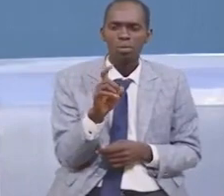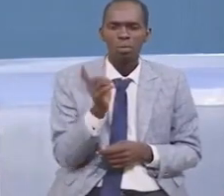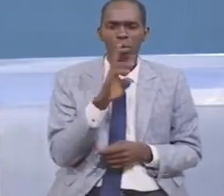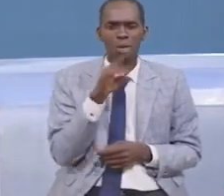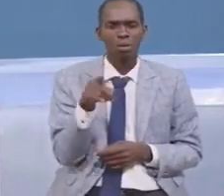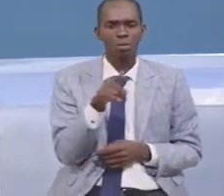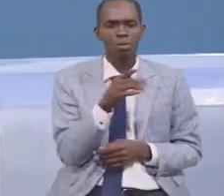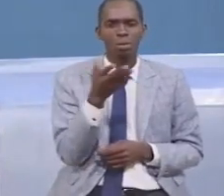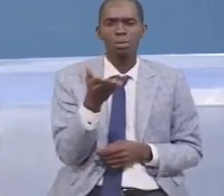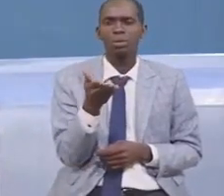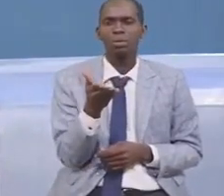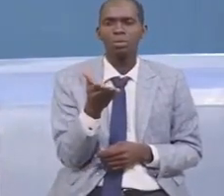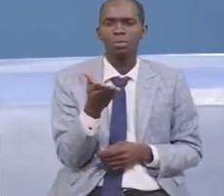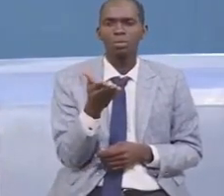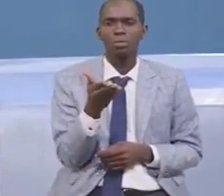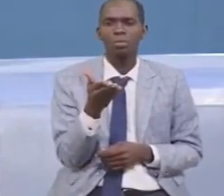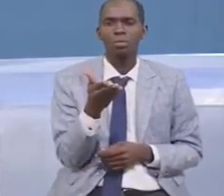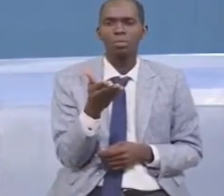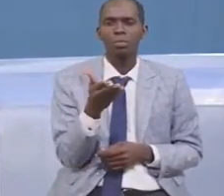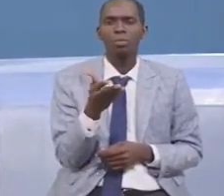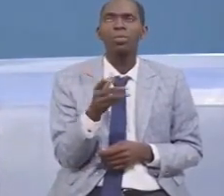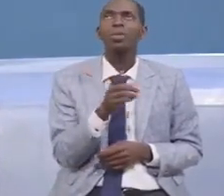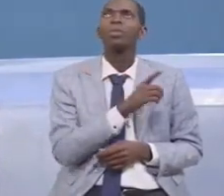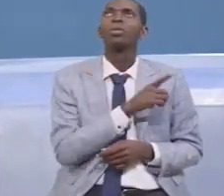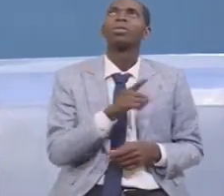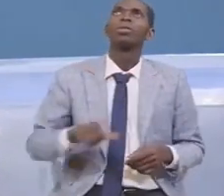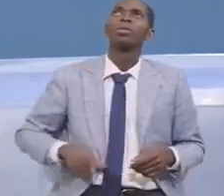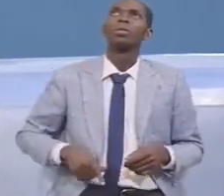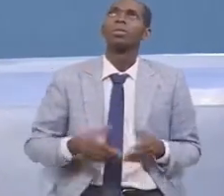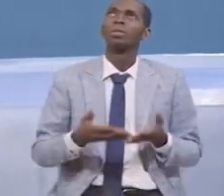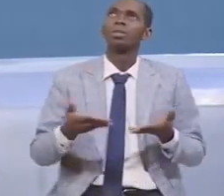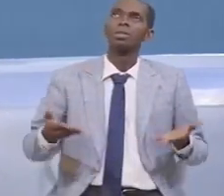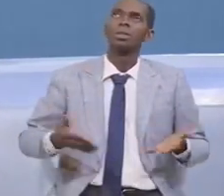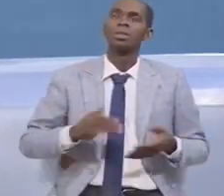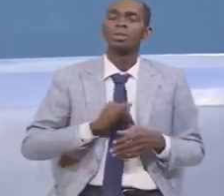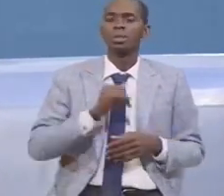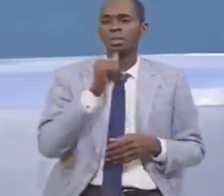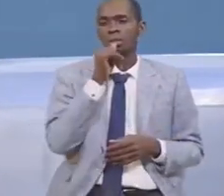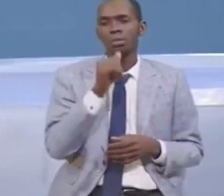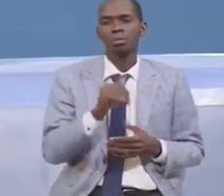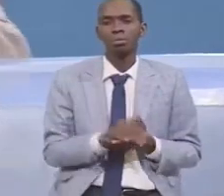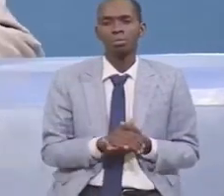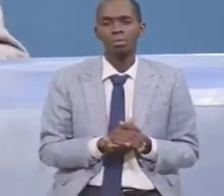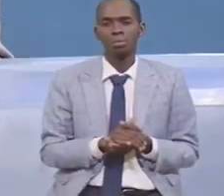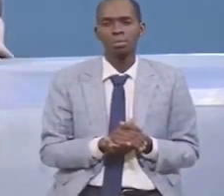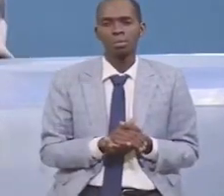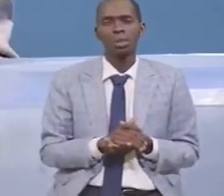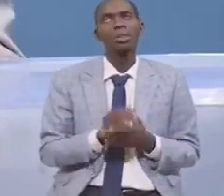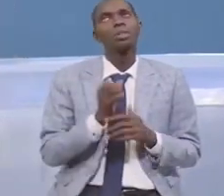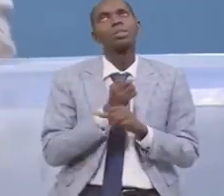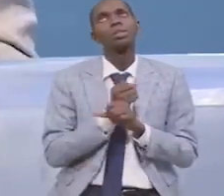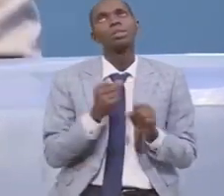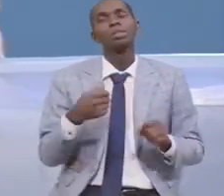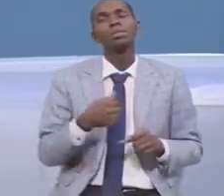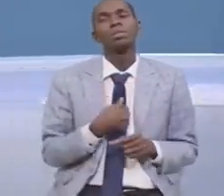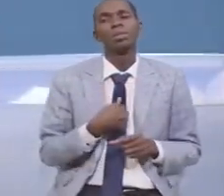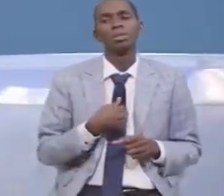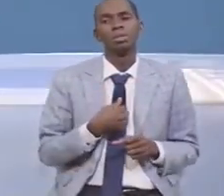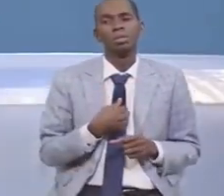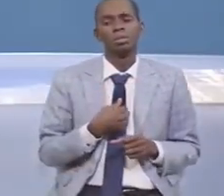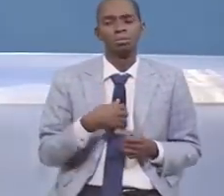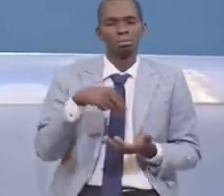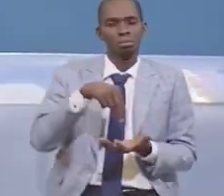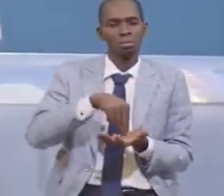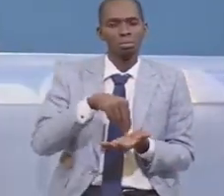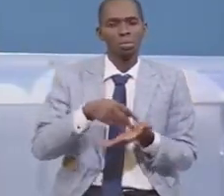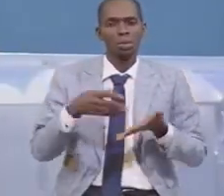you? ఎక్కడున్నారు? Lord, here I am. ప్రభువా, నేను ఇక్కడ ఉన్నాను. Send me. నన్ను పంపించండి. Rise up and